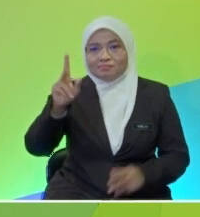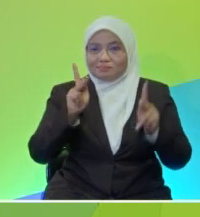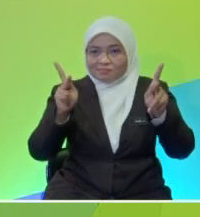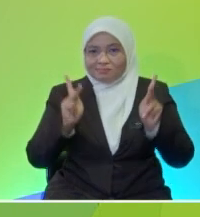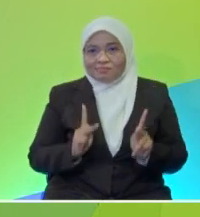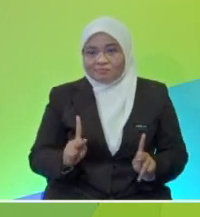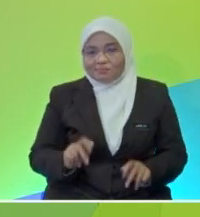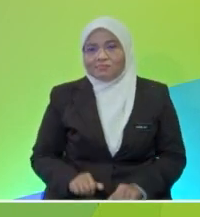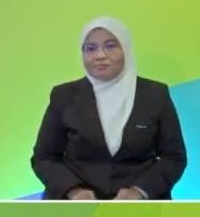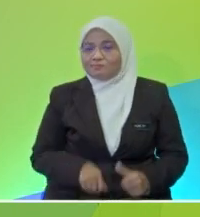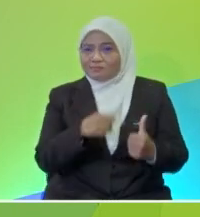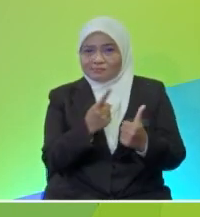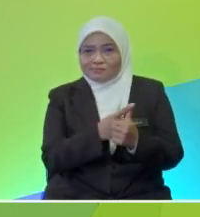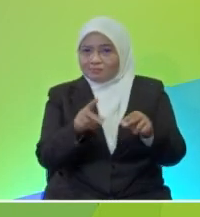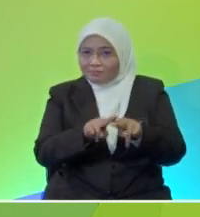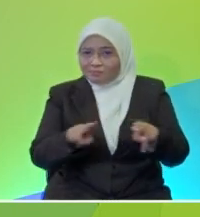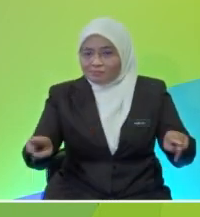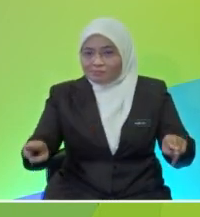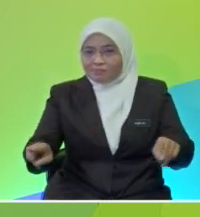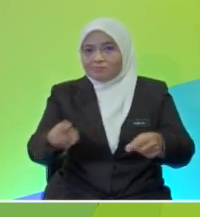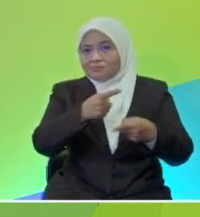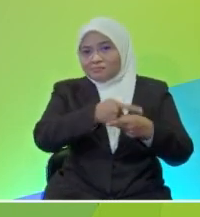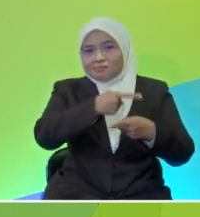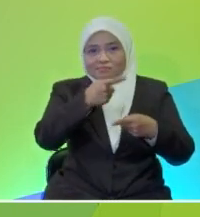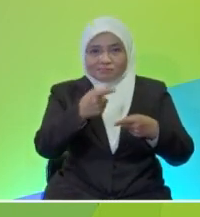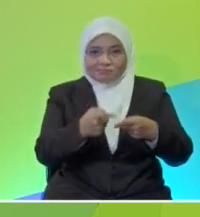pengukuran bearing dan juga Pengukuran jarak